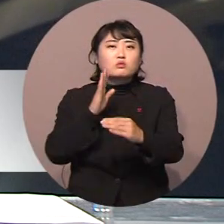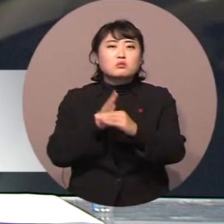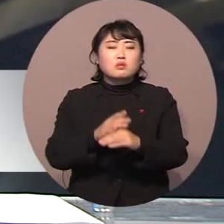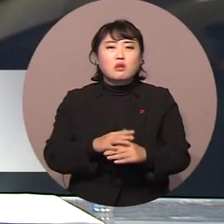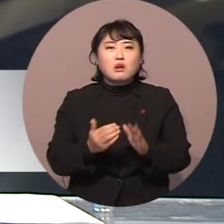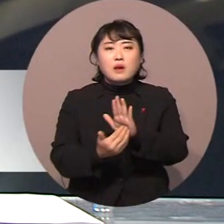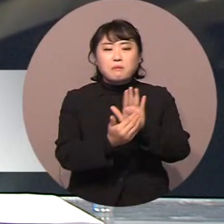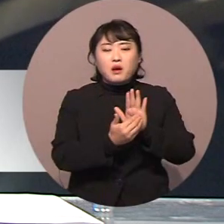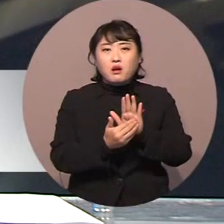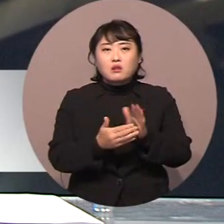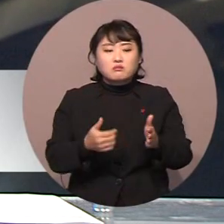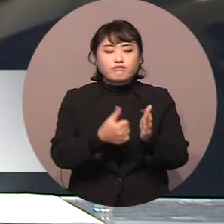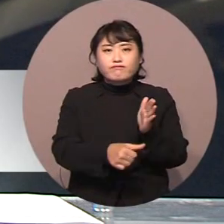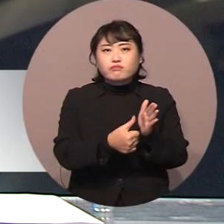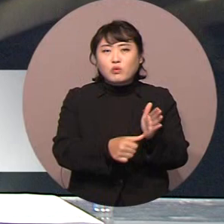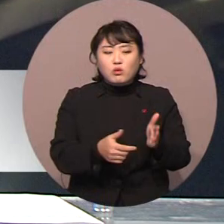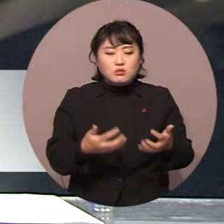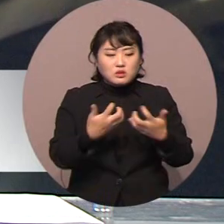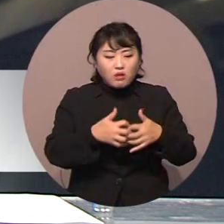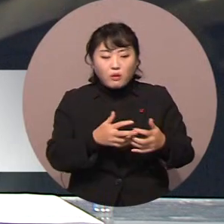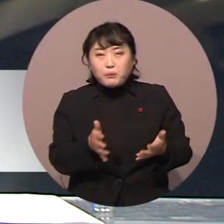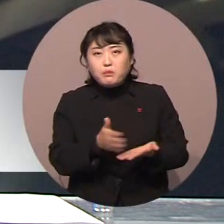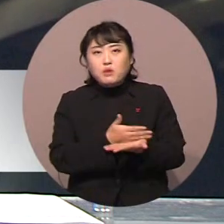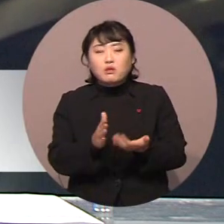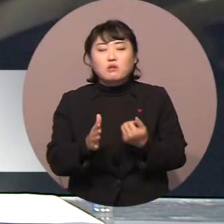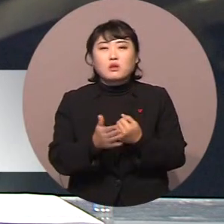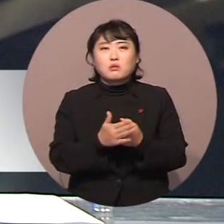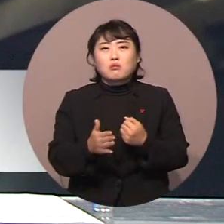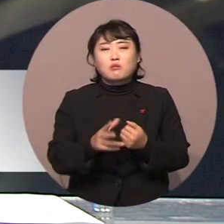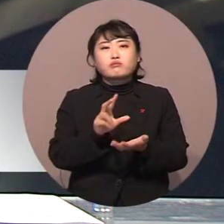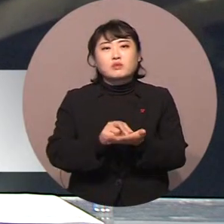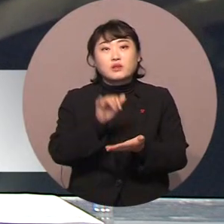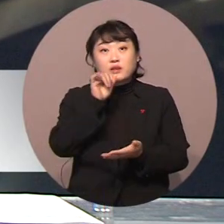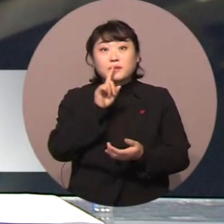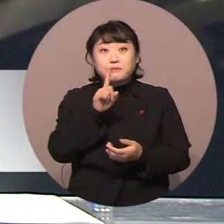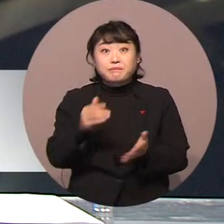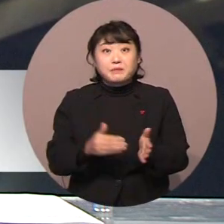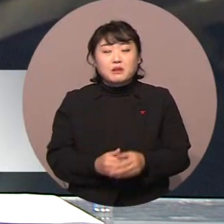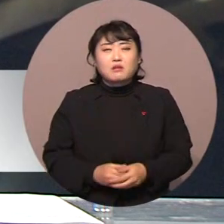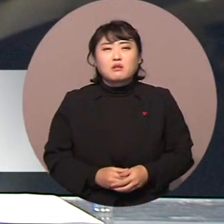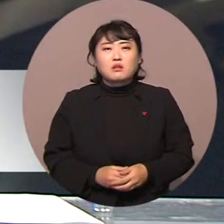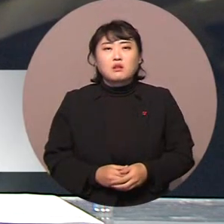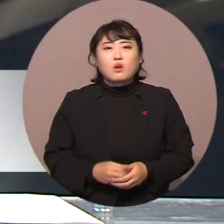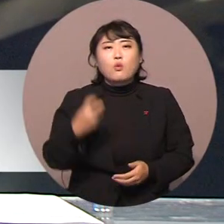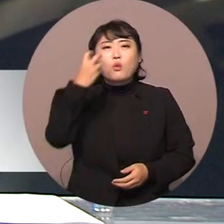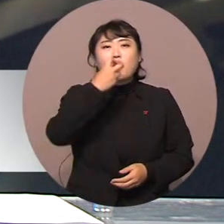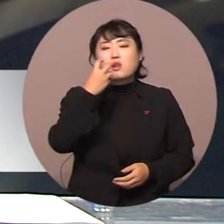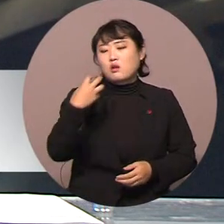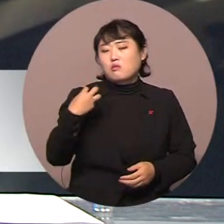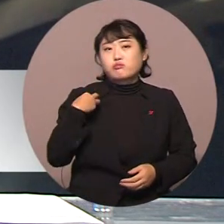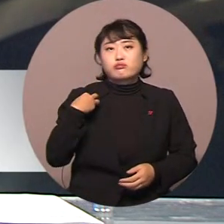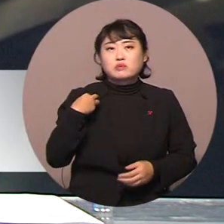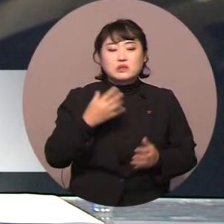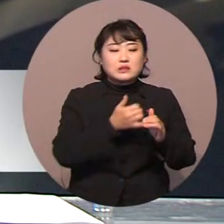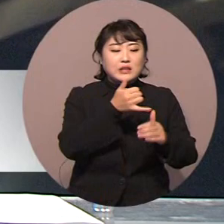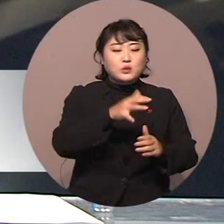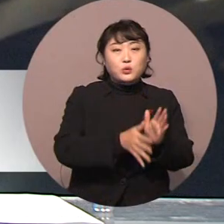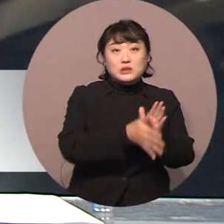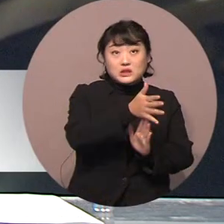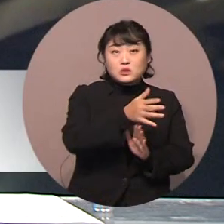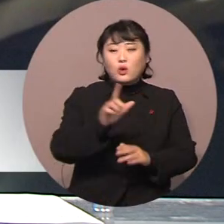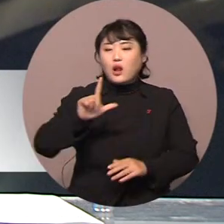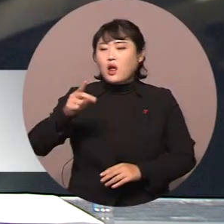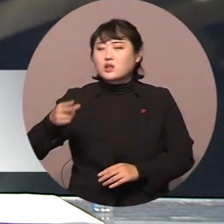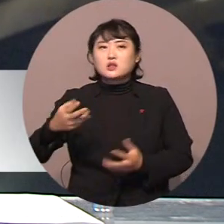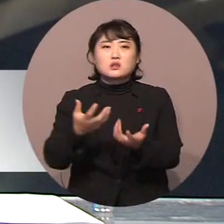시설이 제대로 갖춰져 있지 않다는 보도가 있었죠 시설도 시설이지만 시설 관리 업무를 세종시와 LH